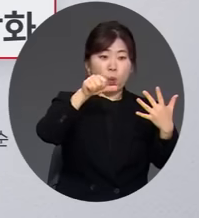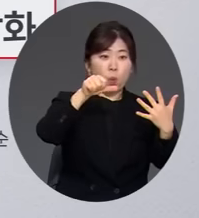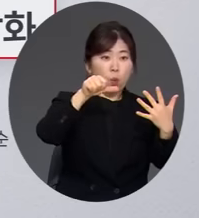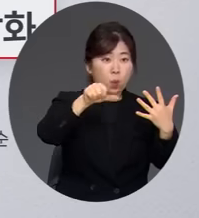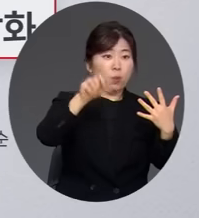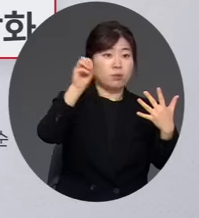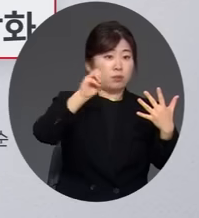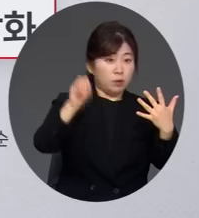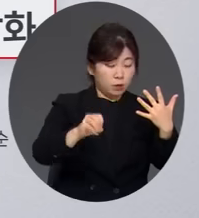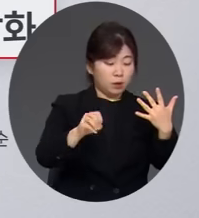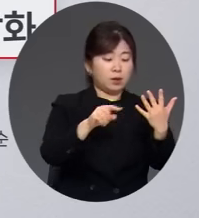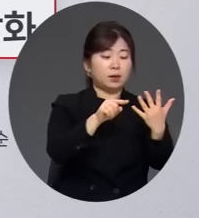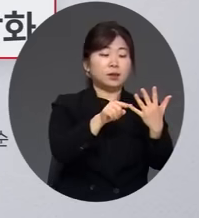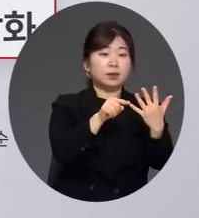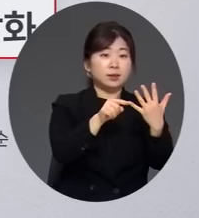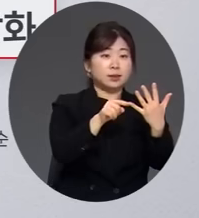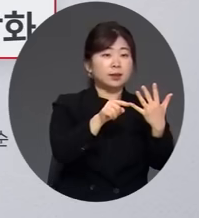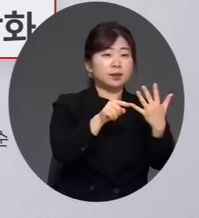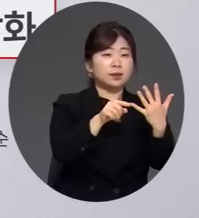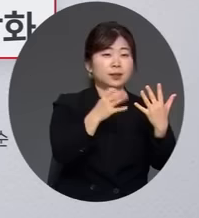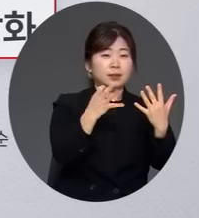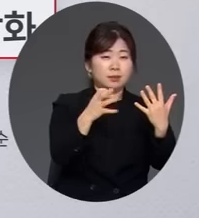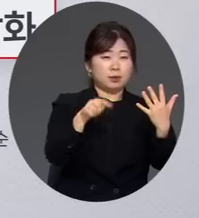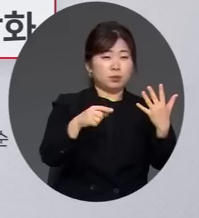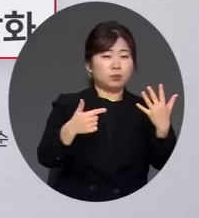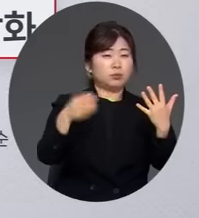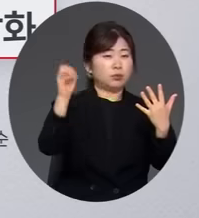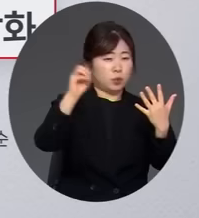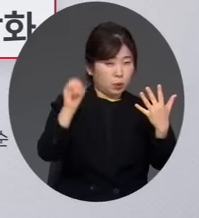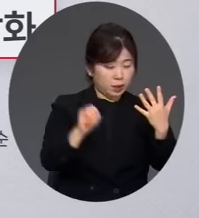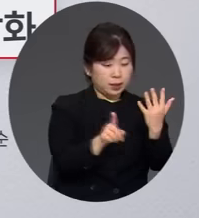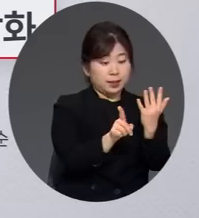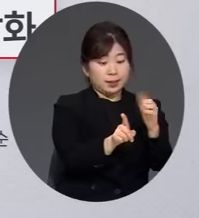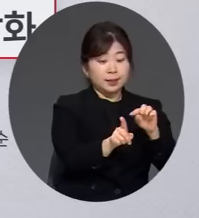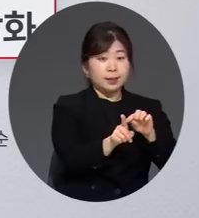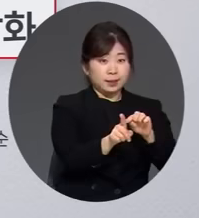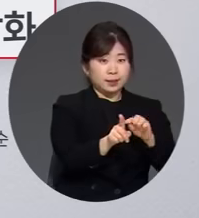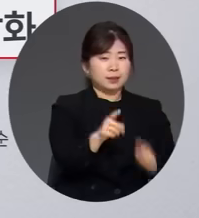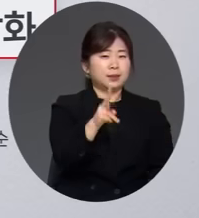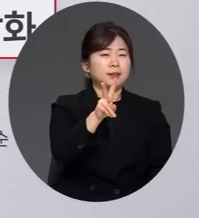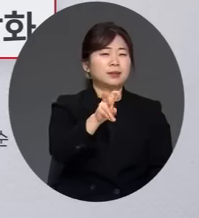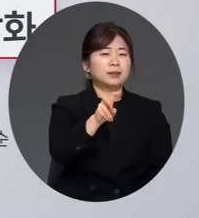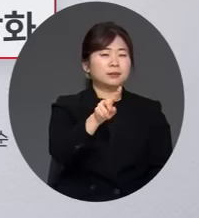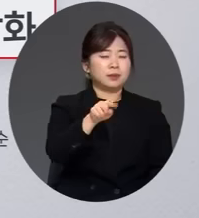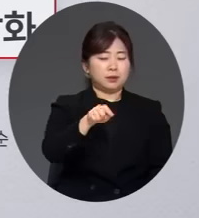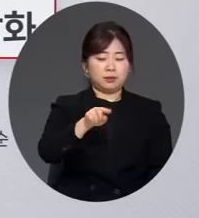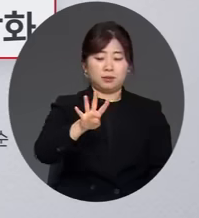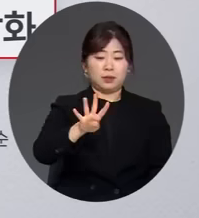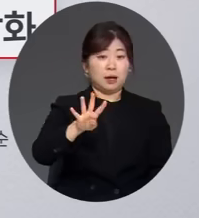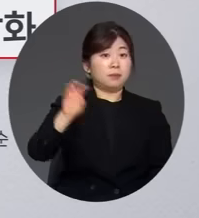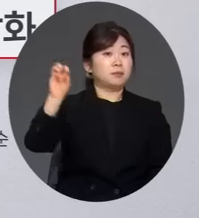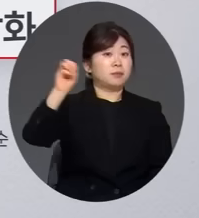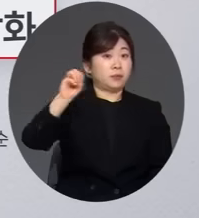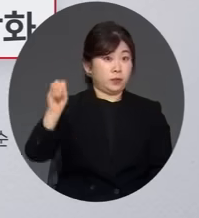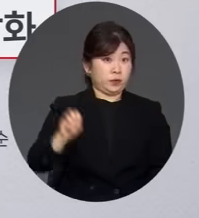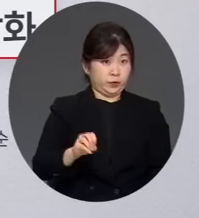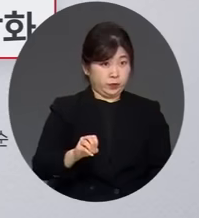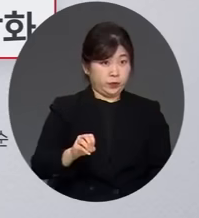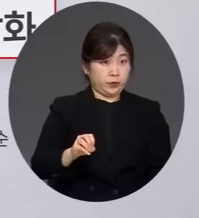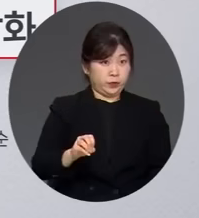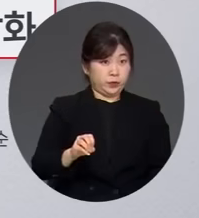전문위원 5 조상규 변호사 14.6 최상화 전 대통령 비서실 춘추관장